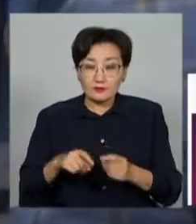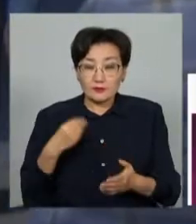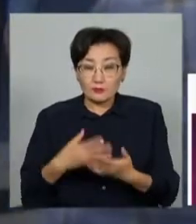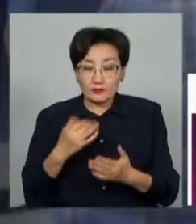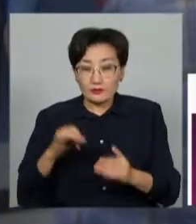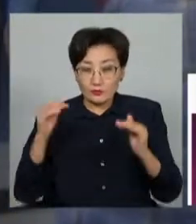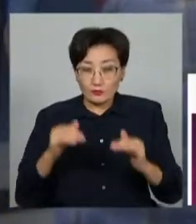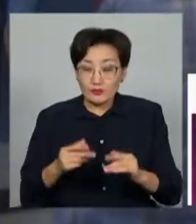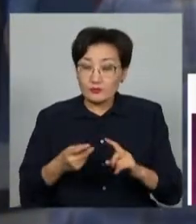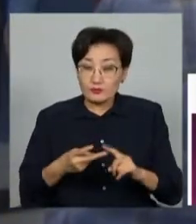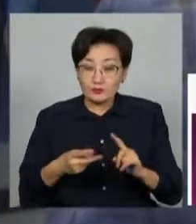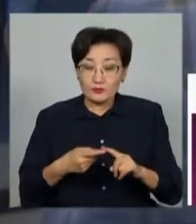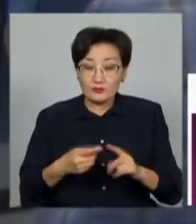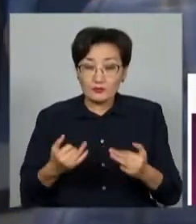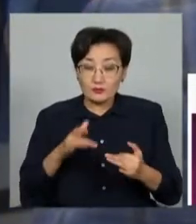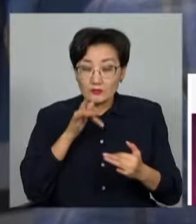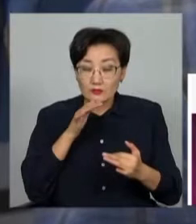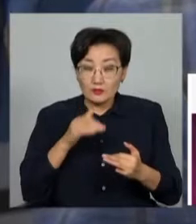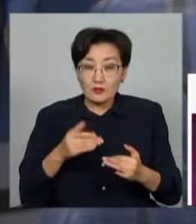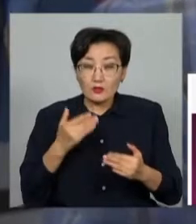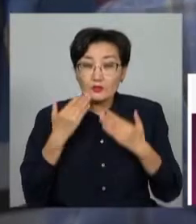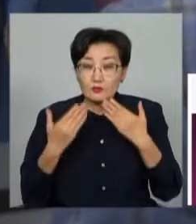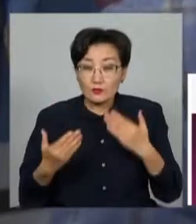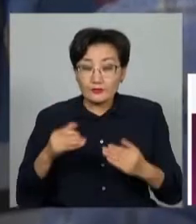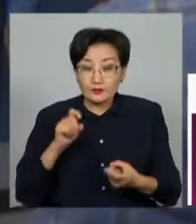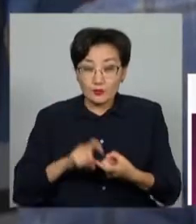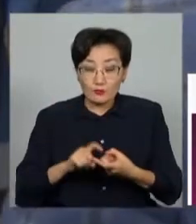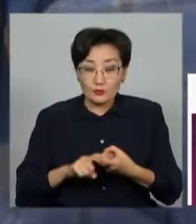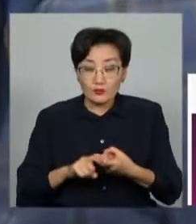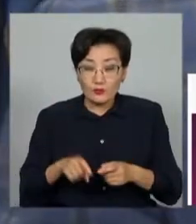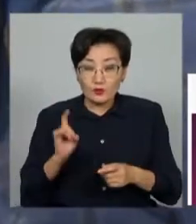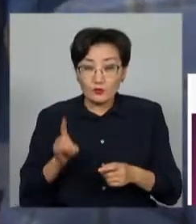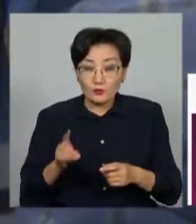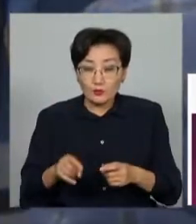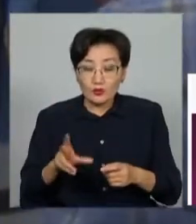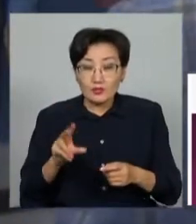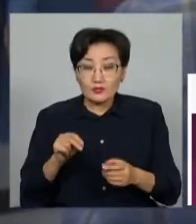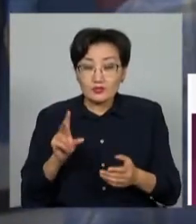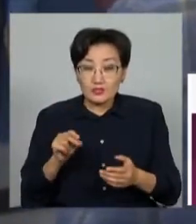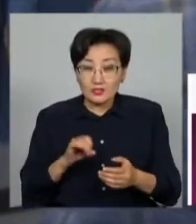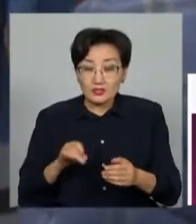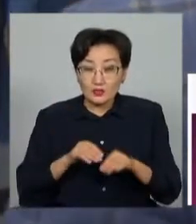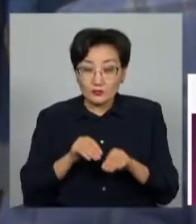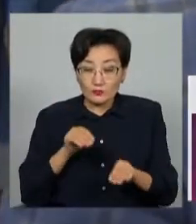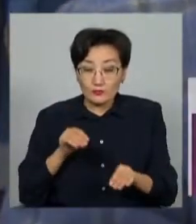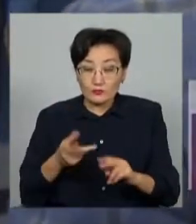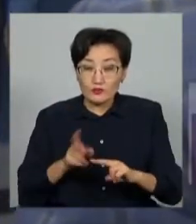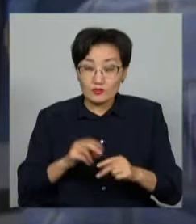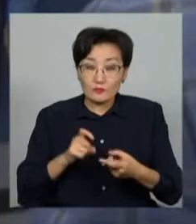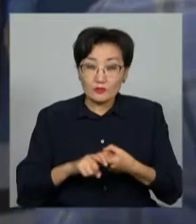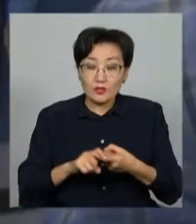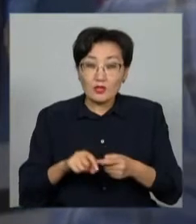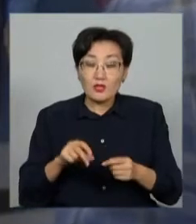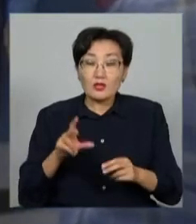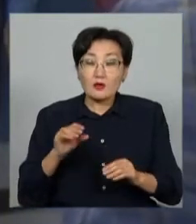төмендейді. Бірінші, дәл қазіргі сұраныс пен көліктің саны, одан кейін кептеліс. Осыған қарай